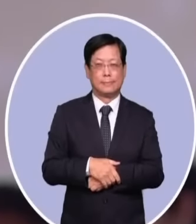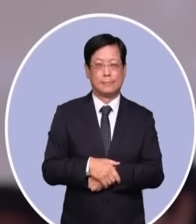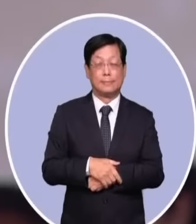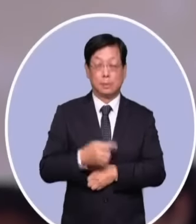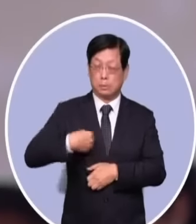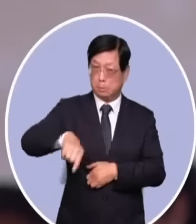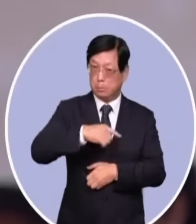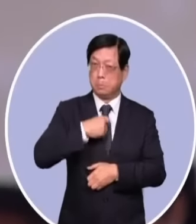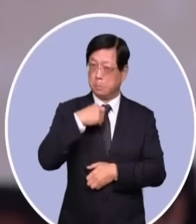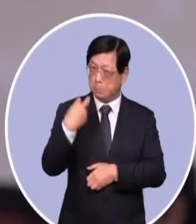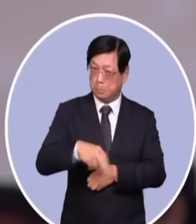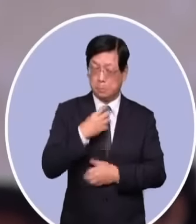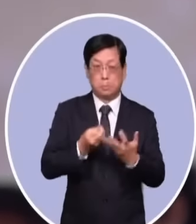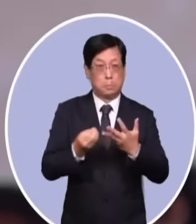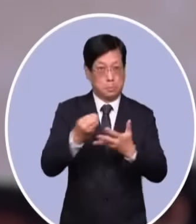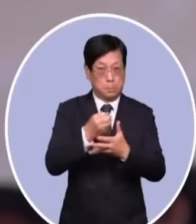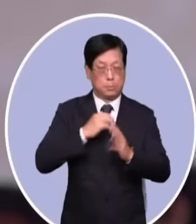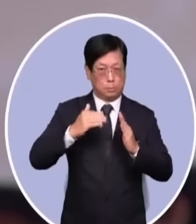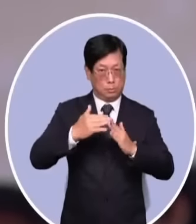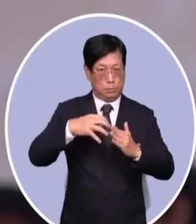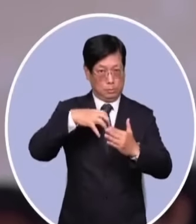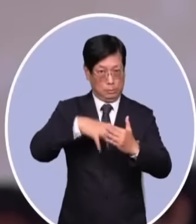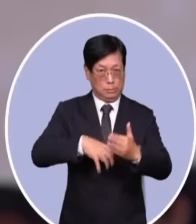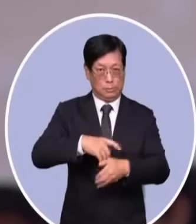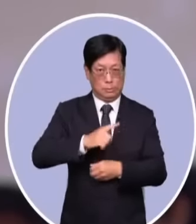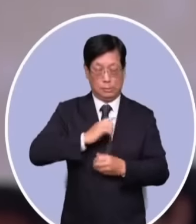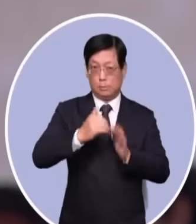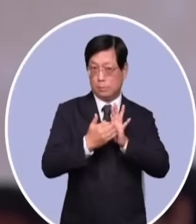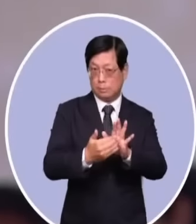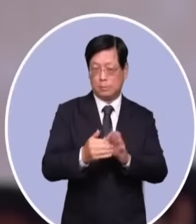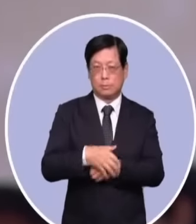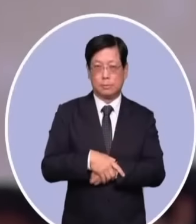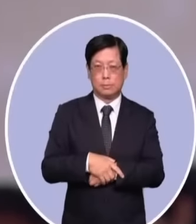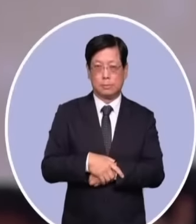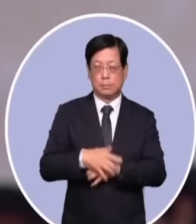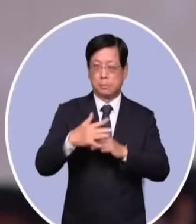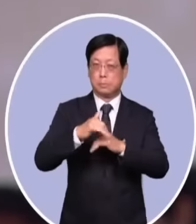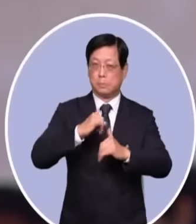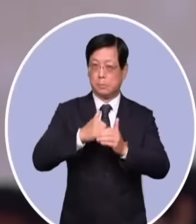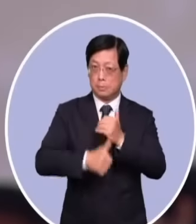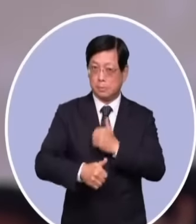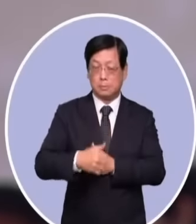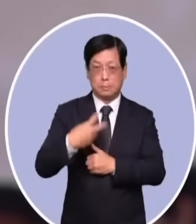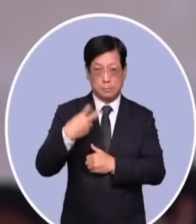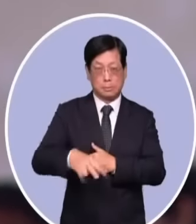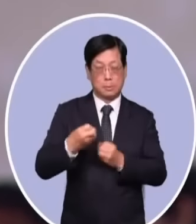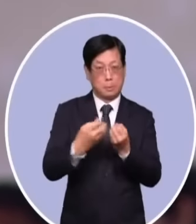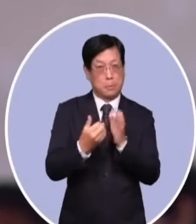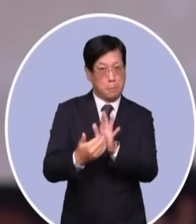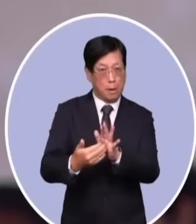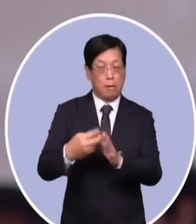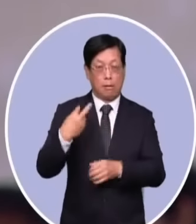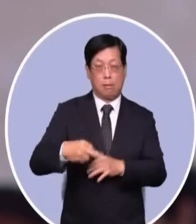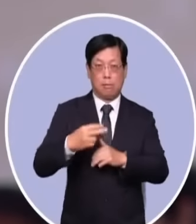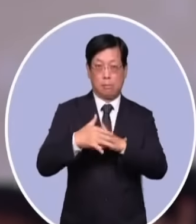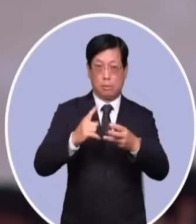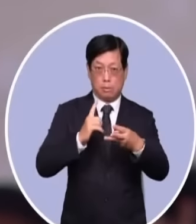我们更要提升国家整体的国防、民生、灾防、民